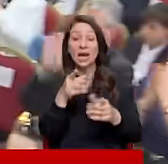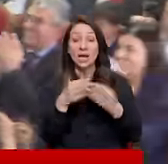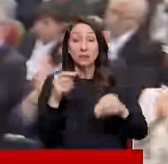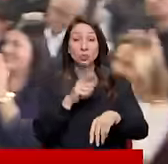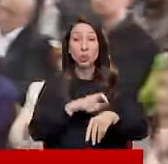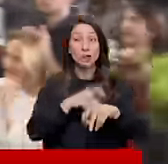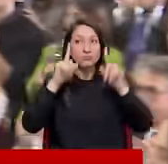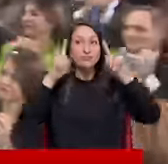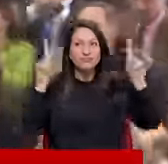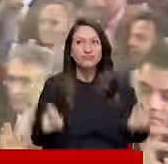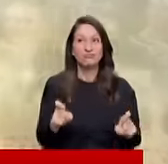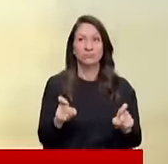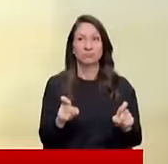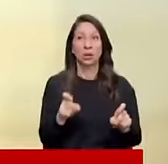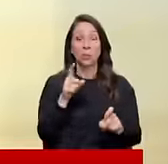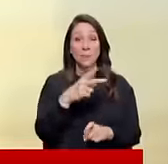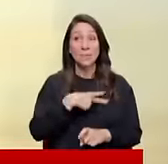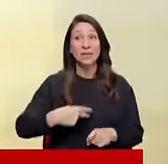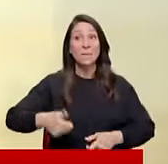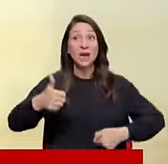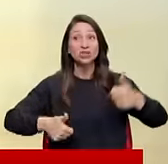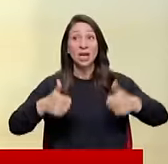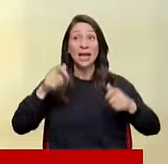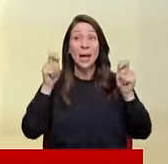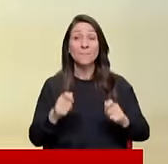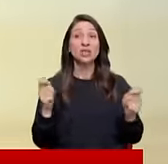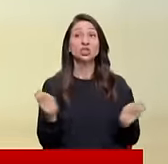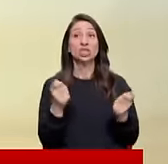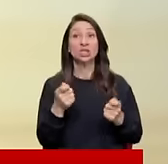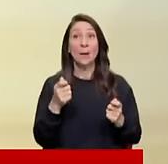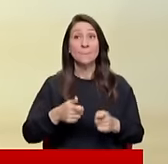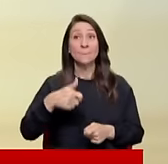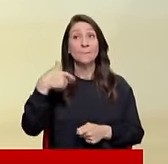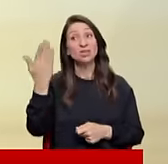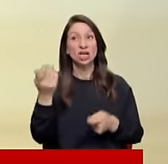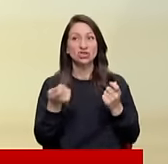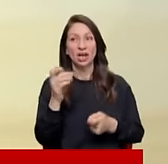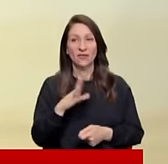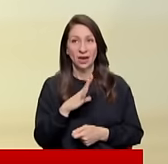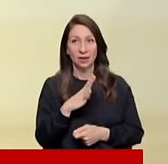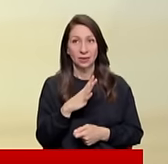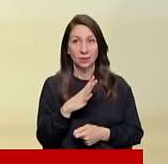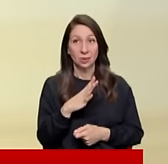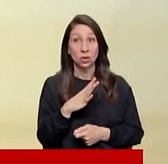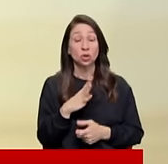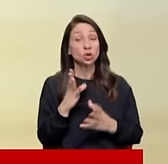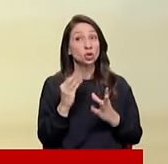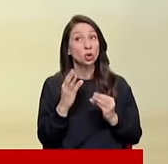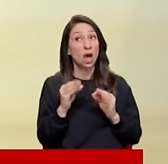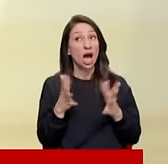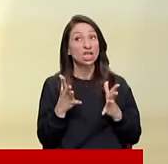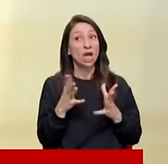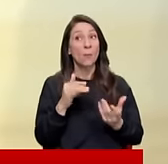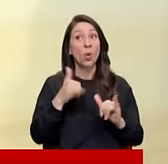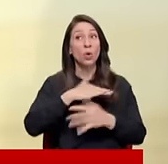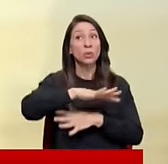süre soru işaretleriyle dolu. Bu belediye başkanının yapmaya çalıştığı başka işler de var. Çok acayip